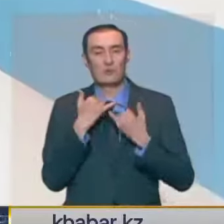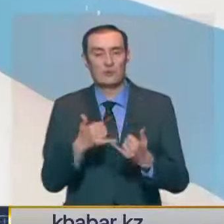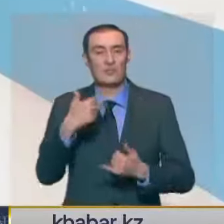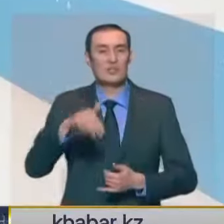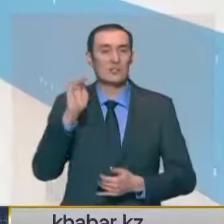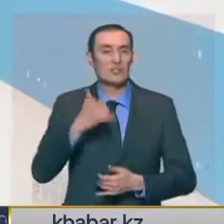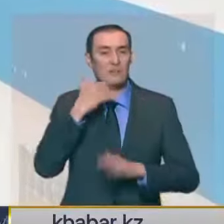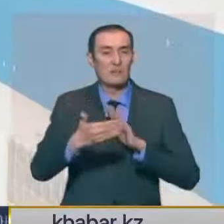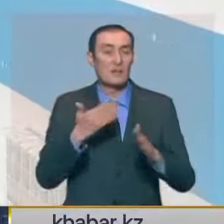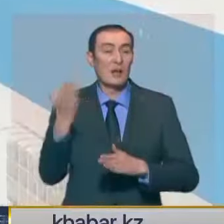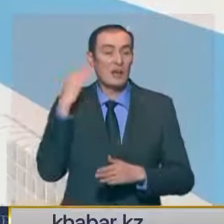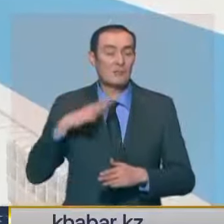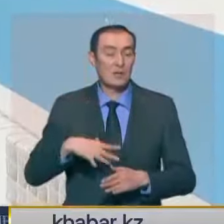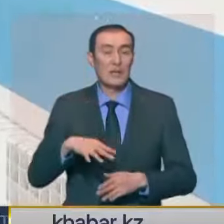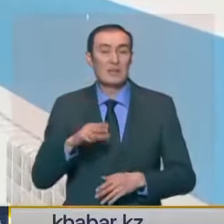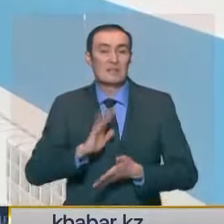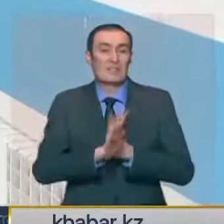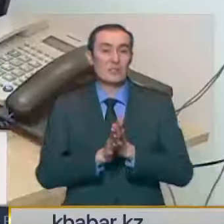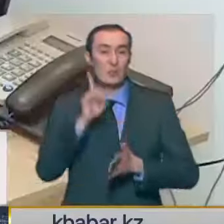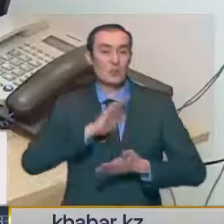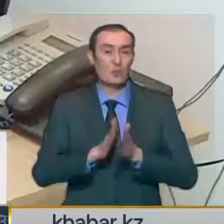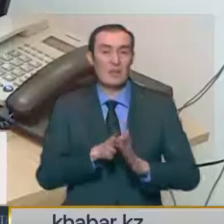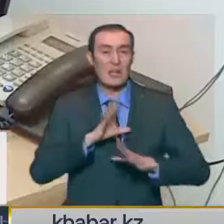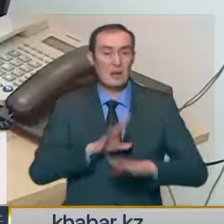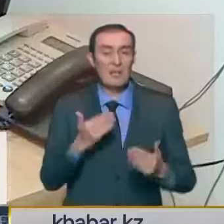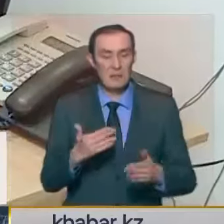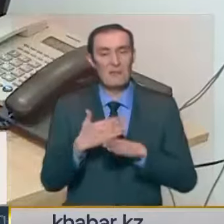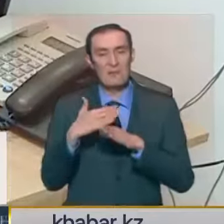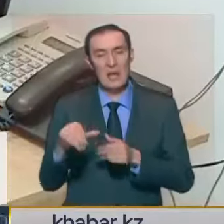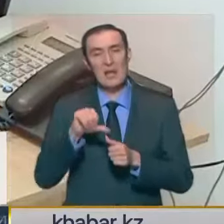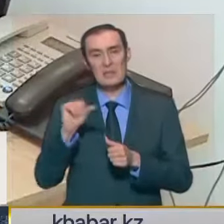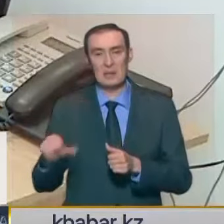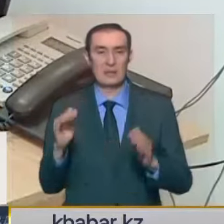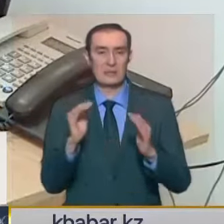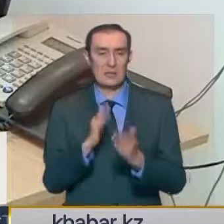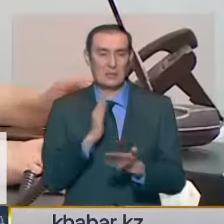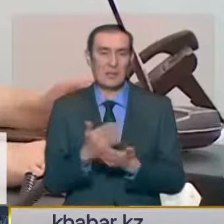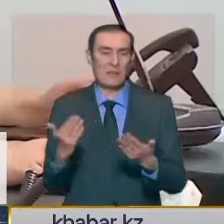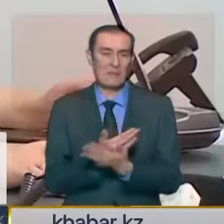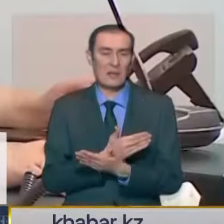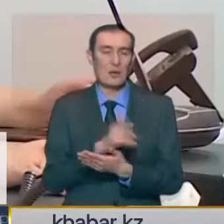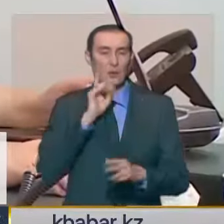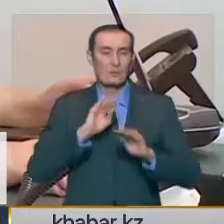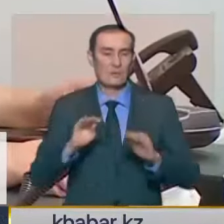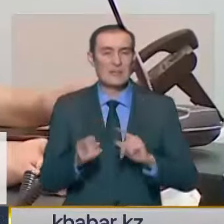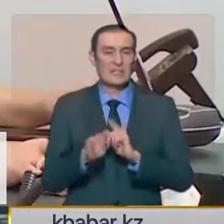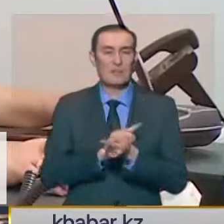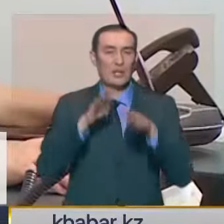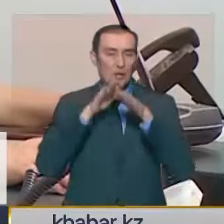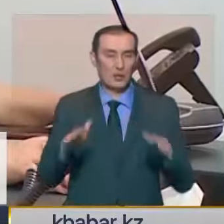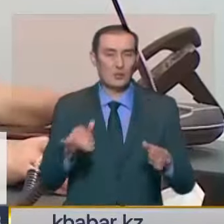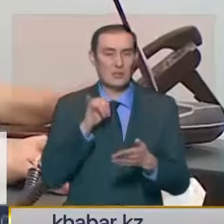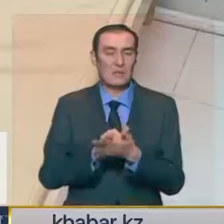до этого момента им приходилось трудиться в стесненных условиях теперь им выделили отдельное здание здесь Обновили инженерные сети заменили крышу